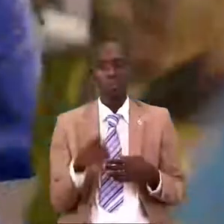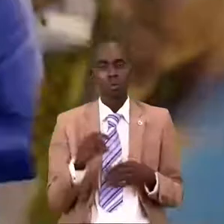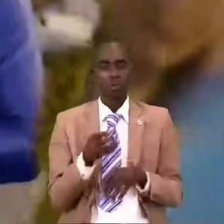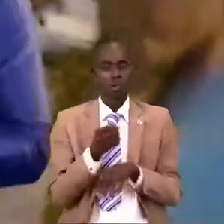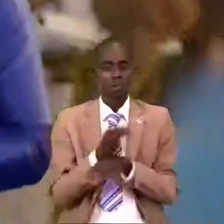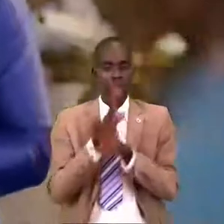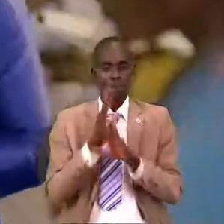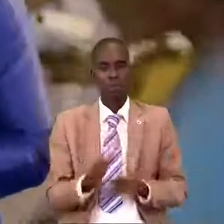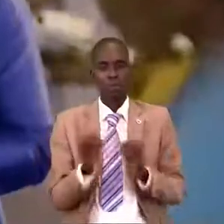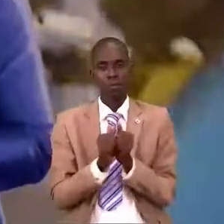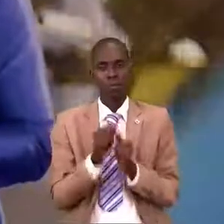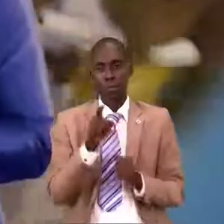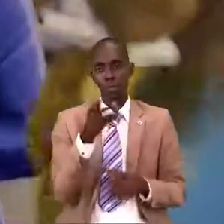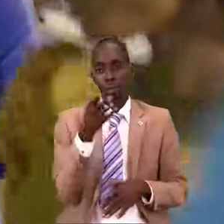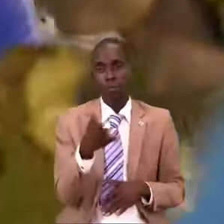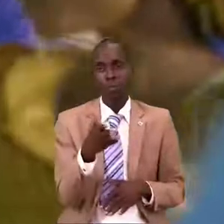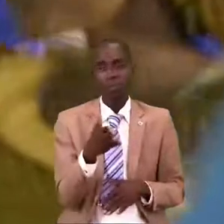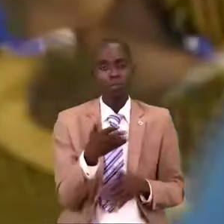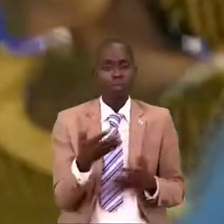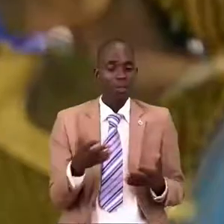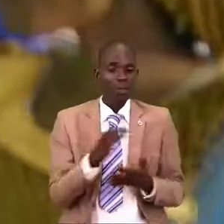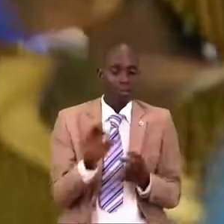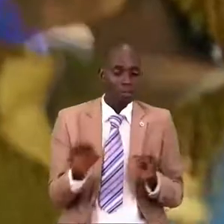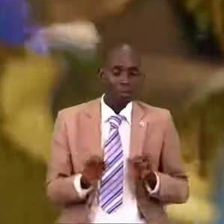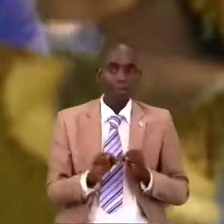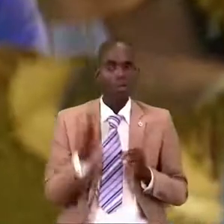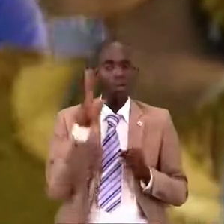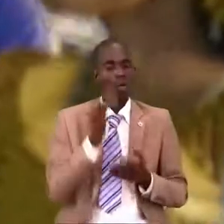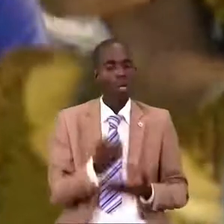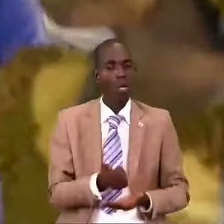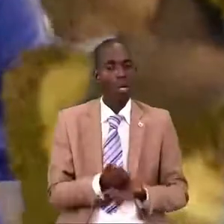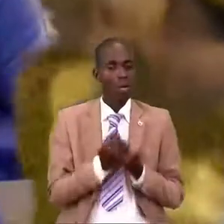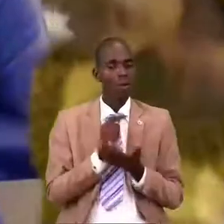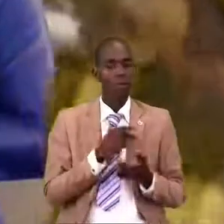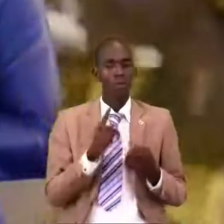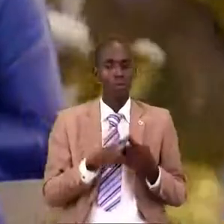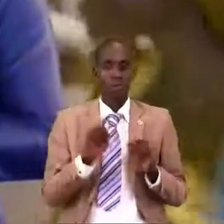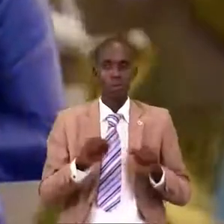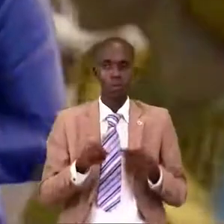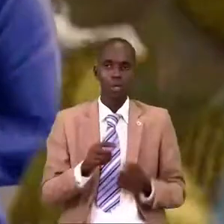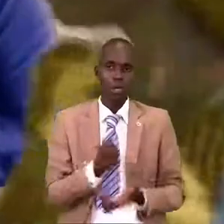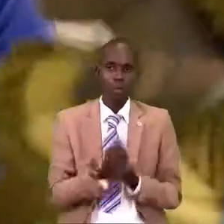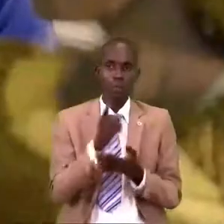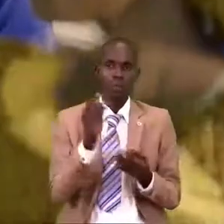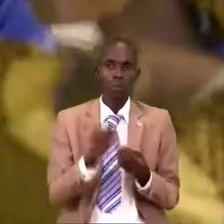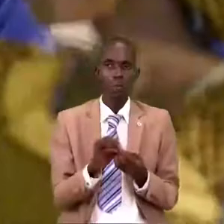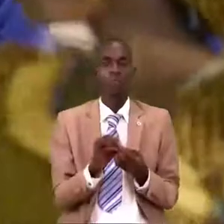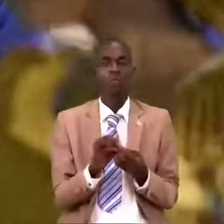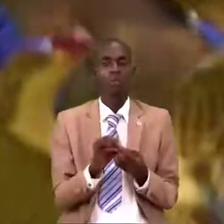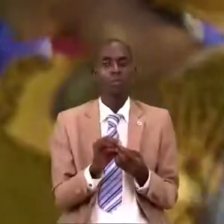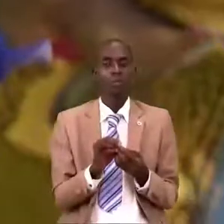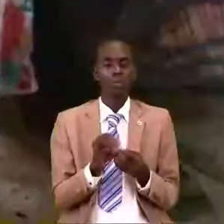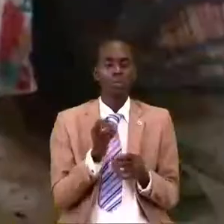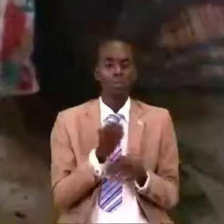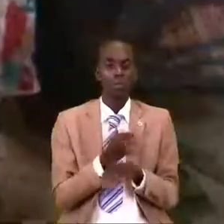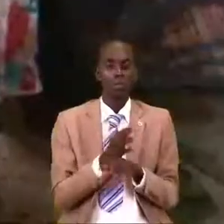aider à continuer dans cette nouvelle vie. Conseillers, faisons-le rapidement dans toutes les